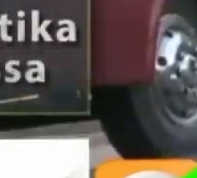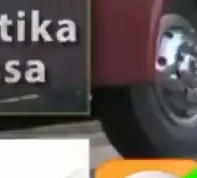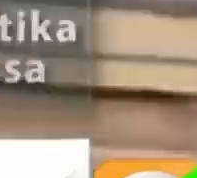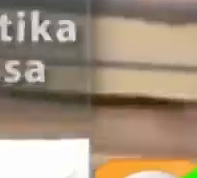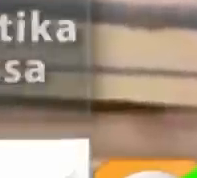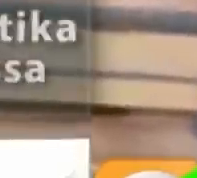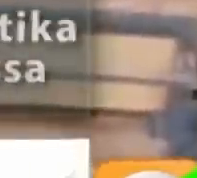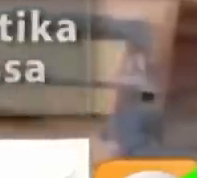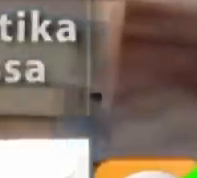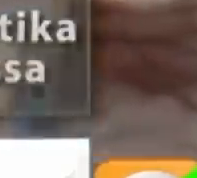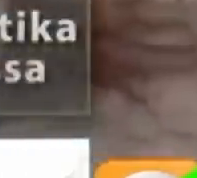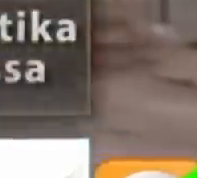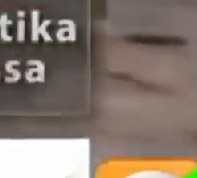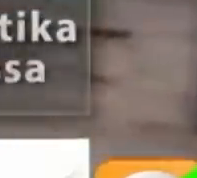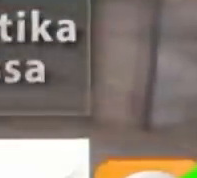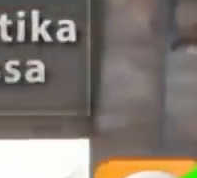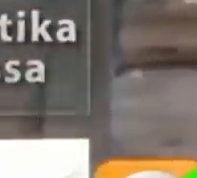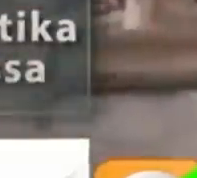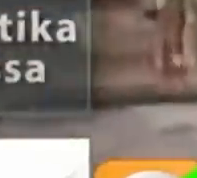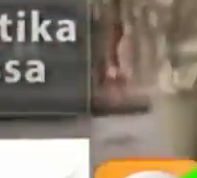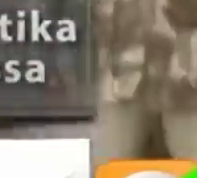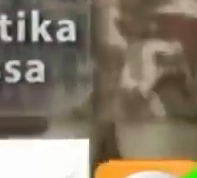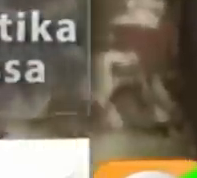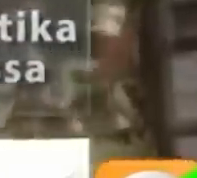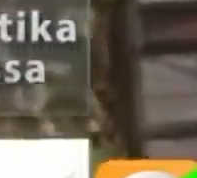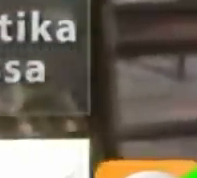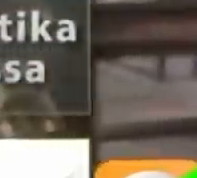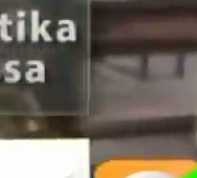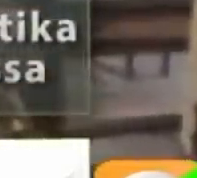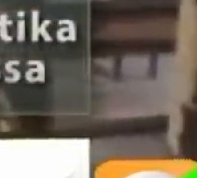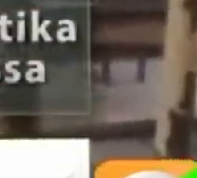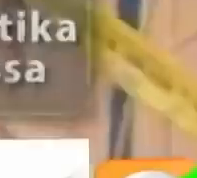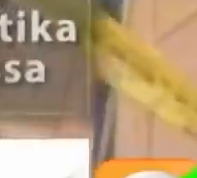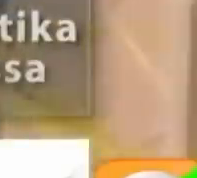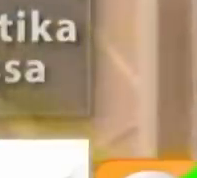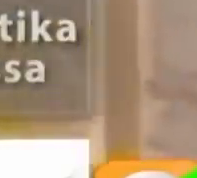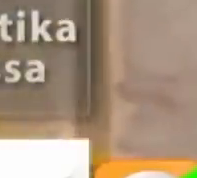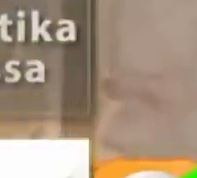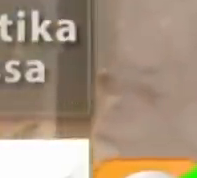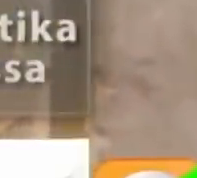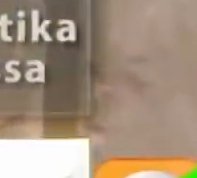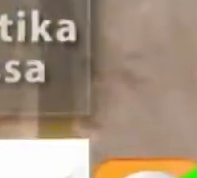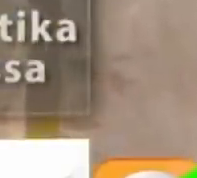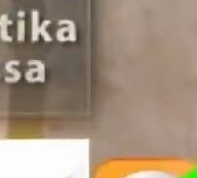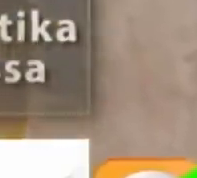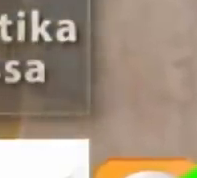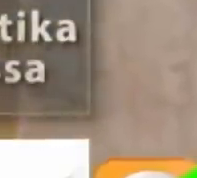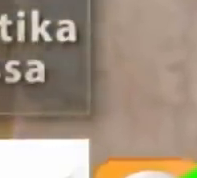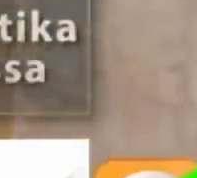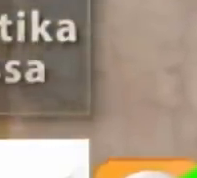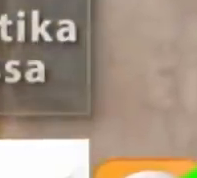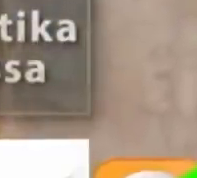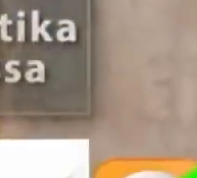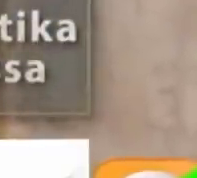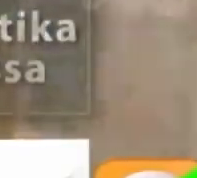zaidi likiwa ni shambulizi kwenye makanisa mjini Garissa mwezi Julai mwaka 2012, ambapo watu 17 walifariki na